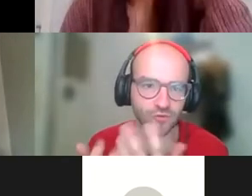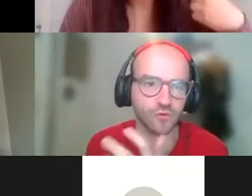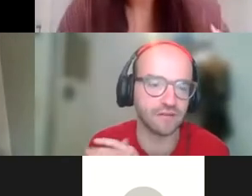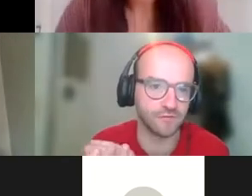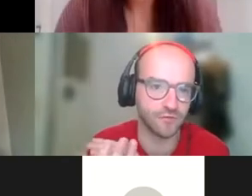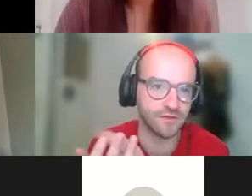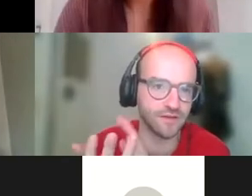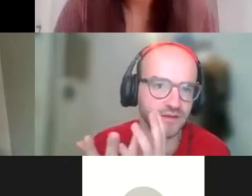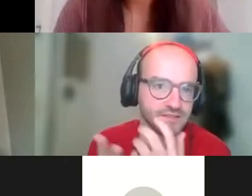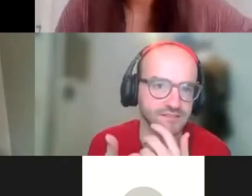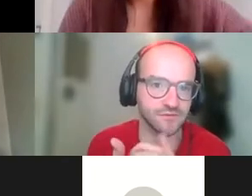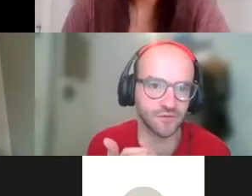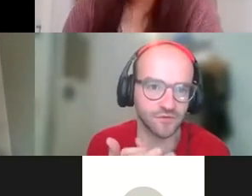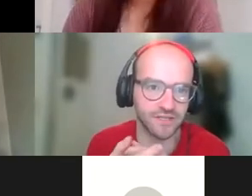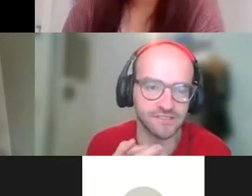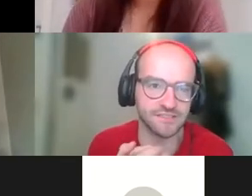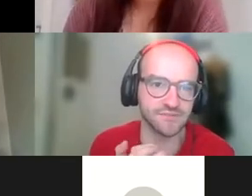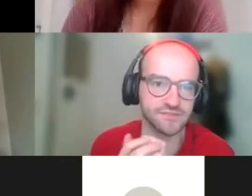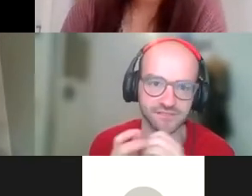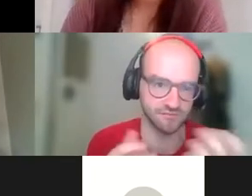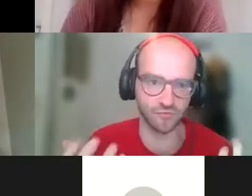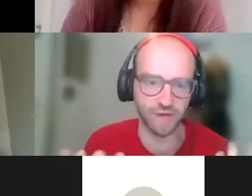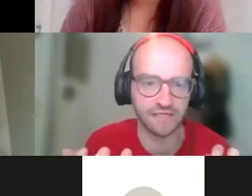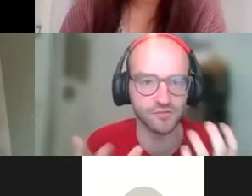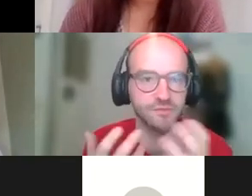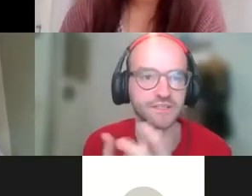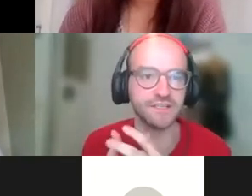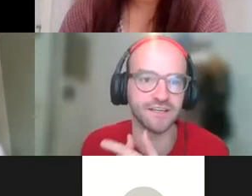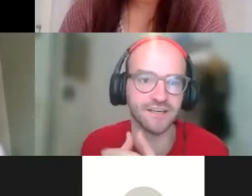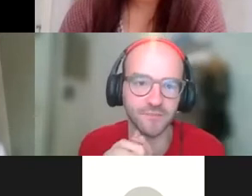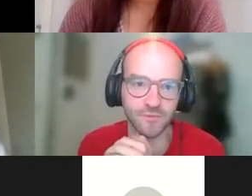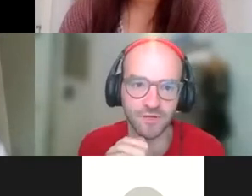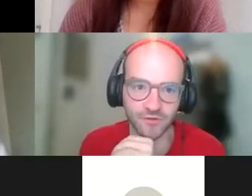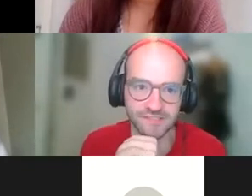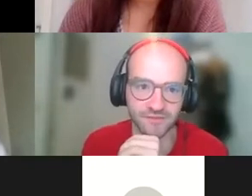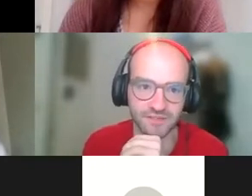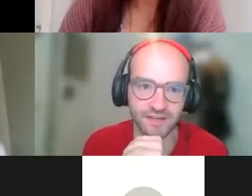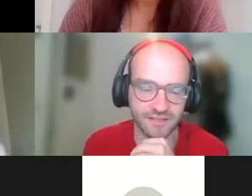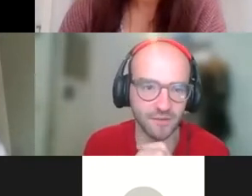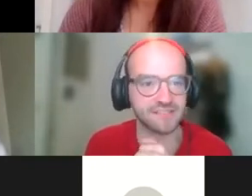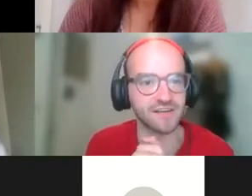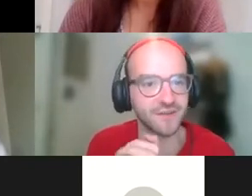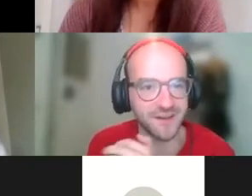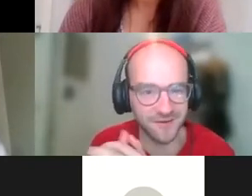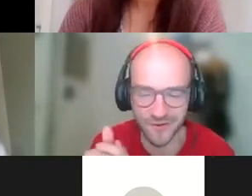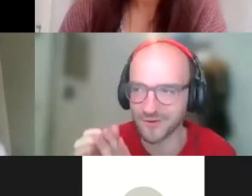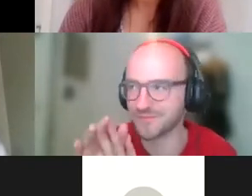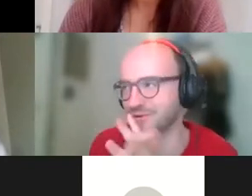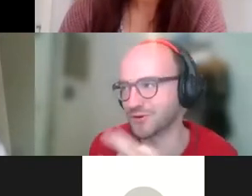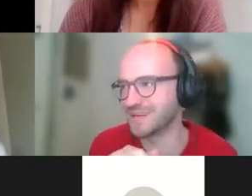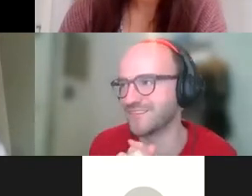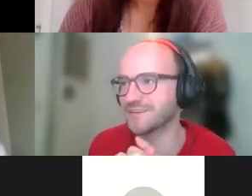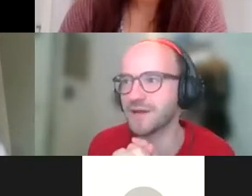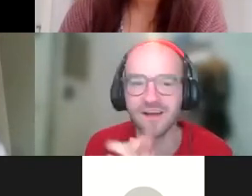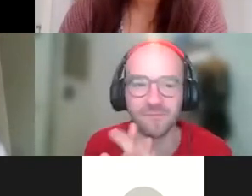een noodtelefoon. Als in voor grote crisissen en zoiets. Dat doen we elke zomer. Maar nu met corona is dat natuurlijk wel iets handiger om